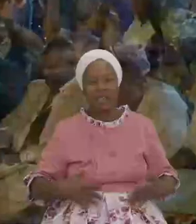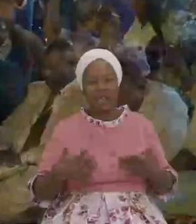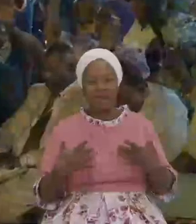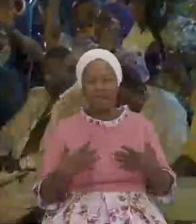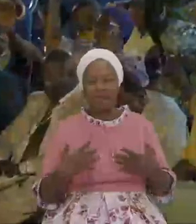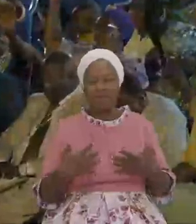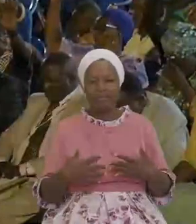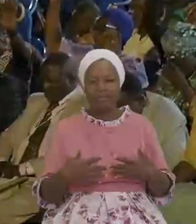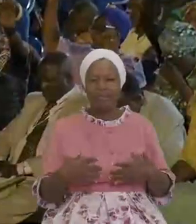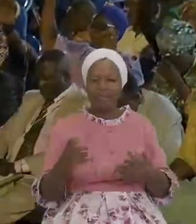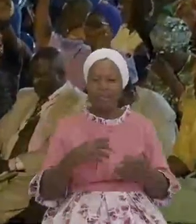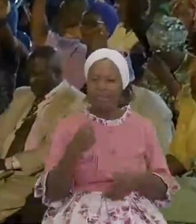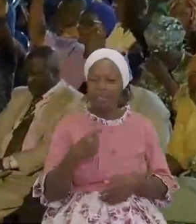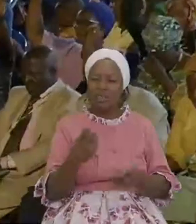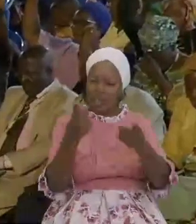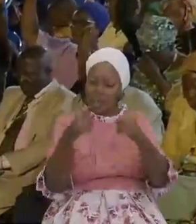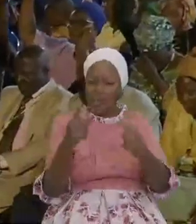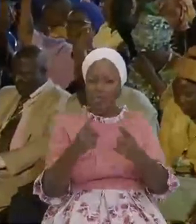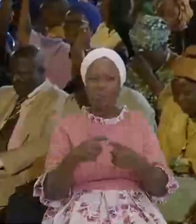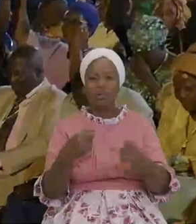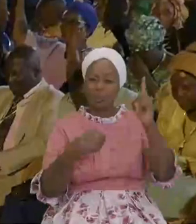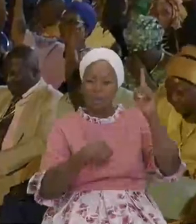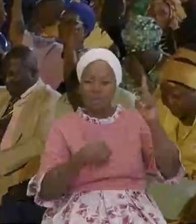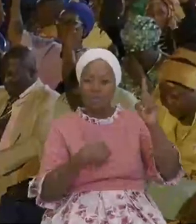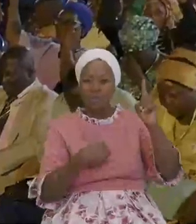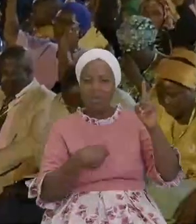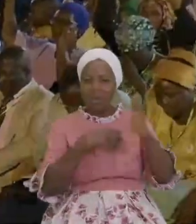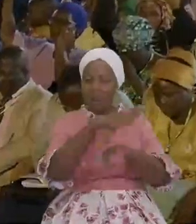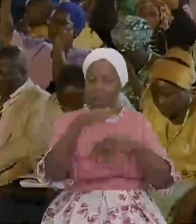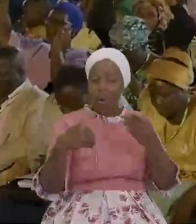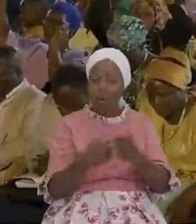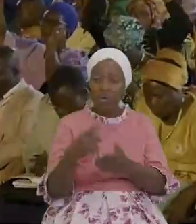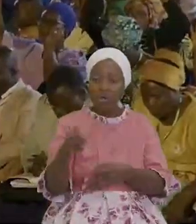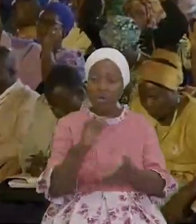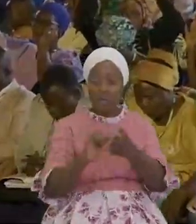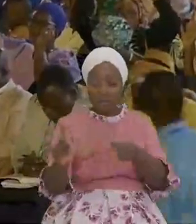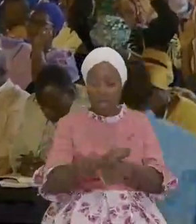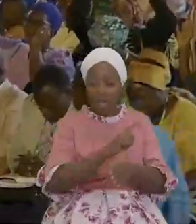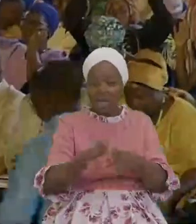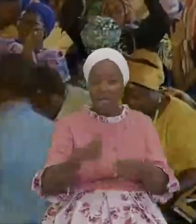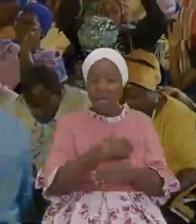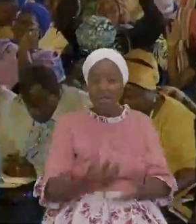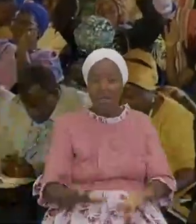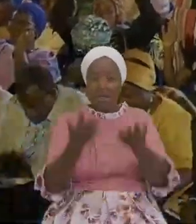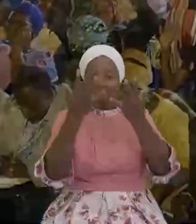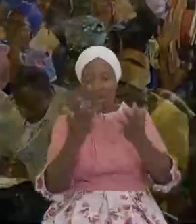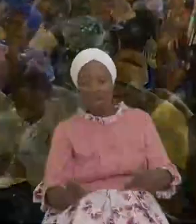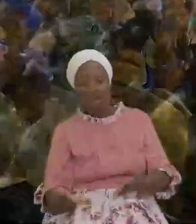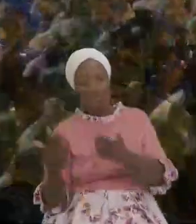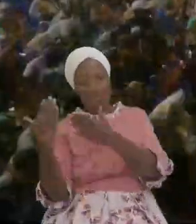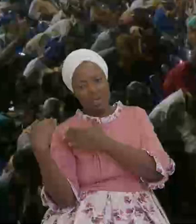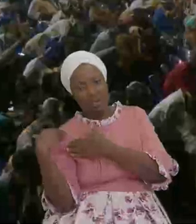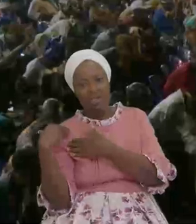La vie abondante. La vie abondante. Il dit, venez à moi. Vous toutes qu'elles fatiguées